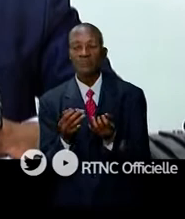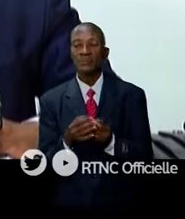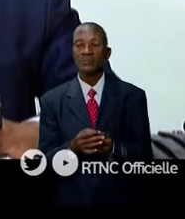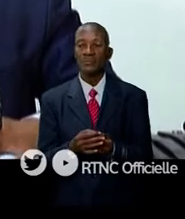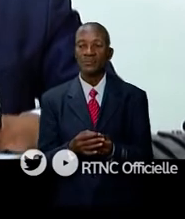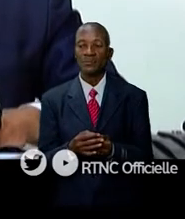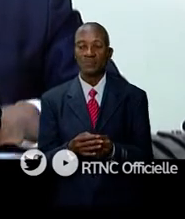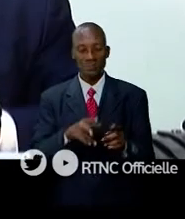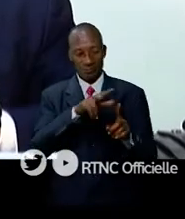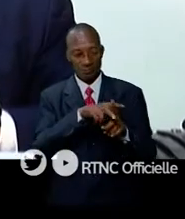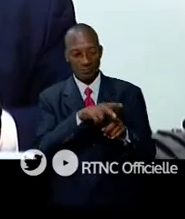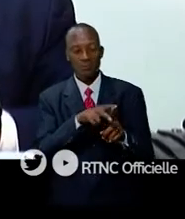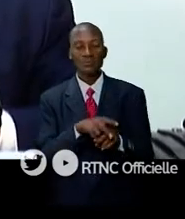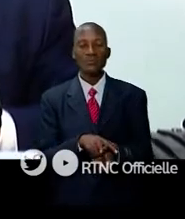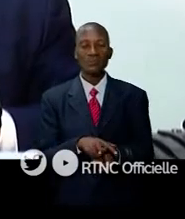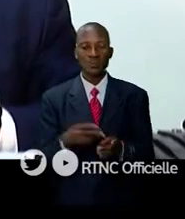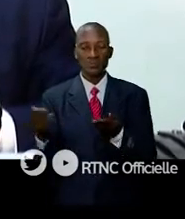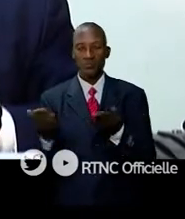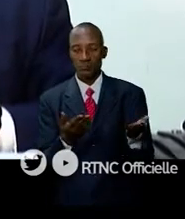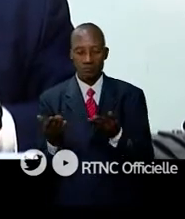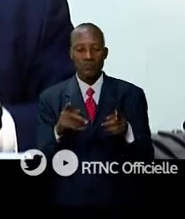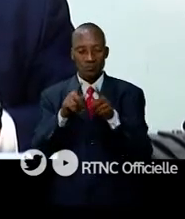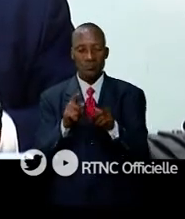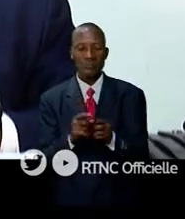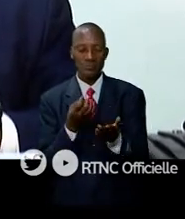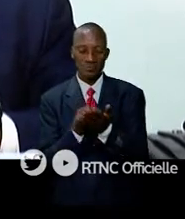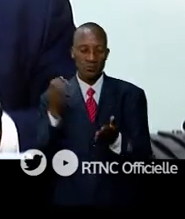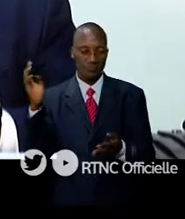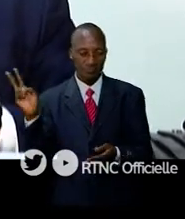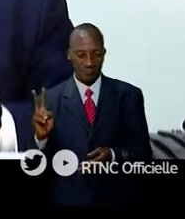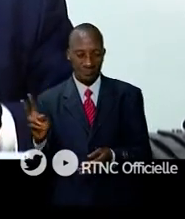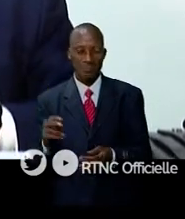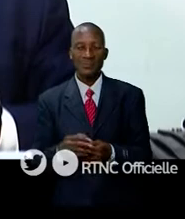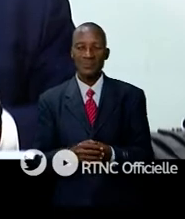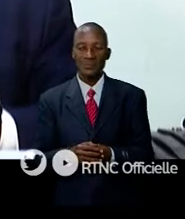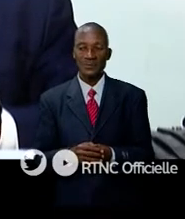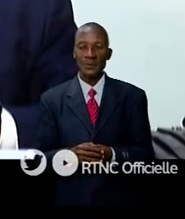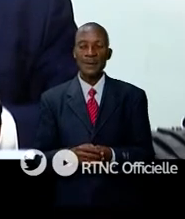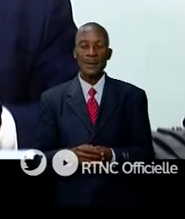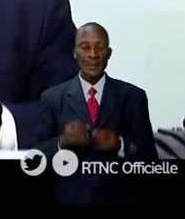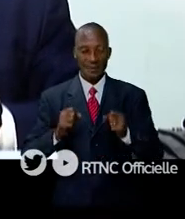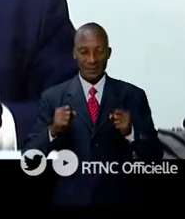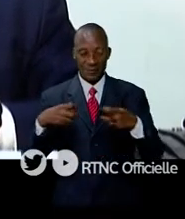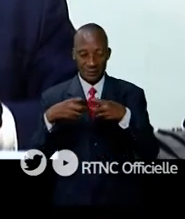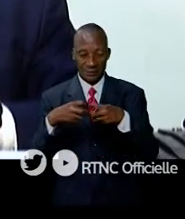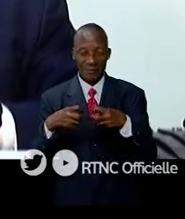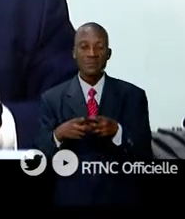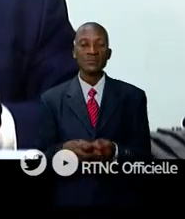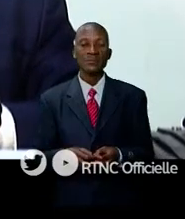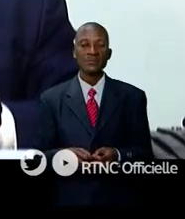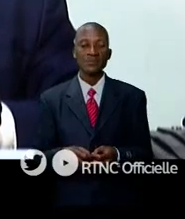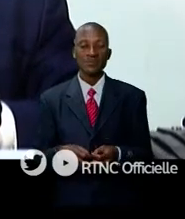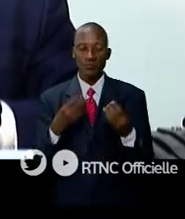la conservation, le commerce et l'économie verte, l'énergie, la valorisation du